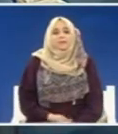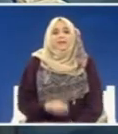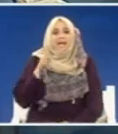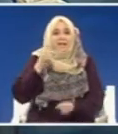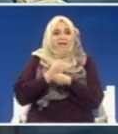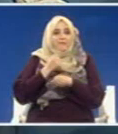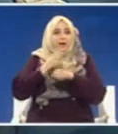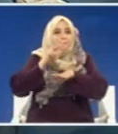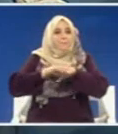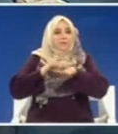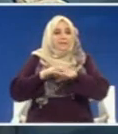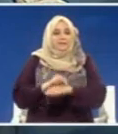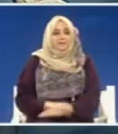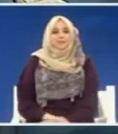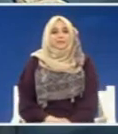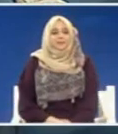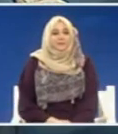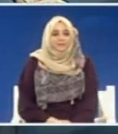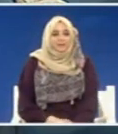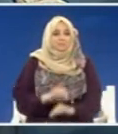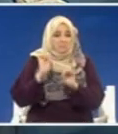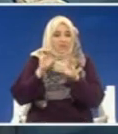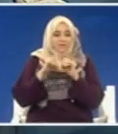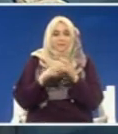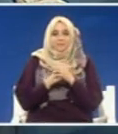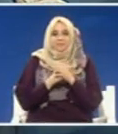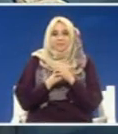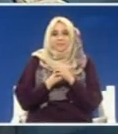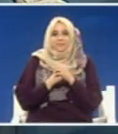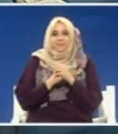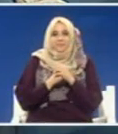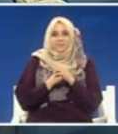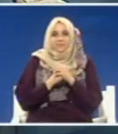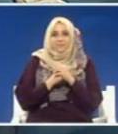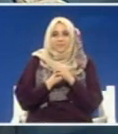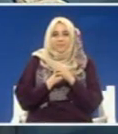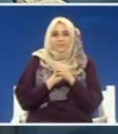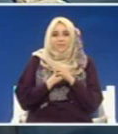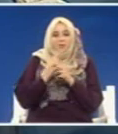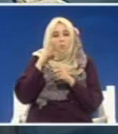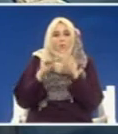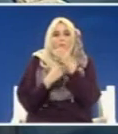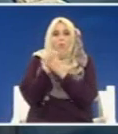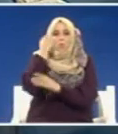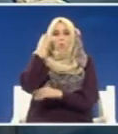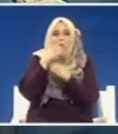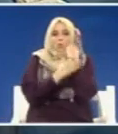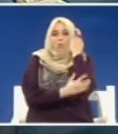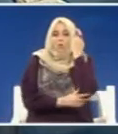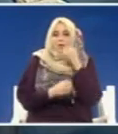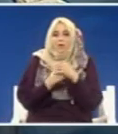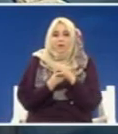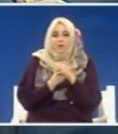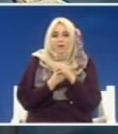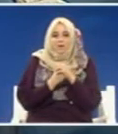كشرطية. الله يبارك. يبارك فيك. عندي في الصالة نتاعي دوك باش نتوضى، شفت